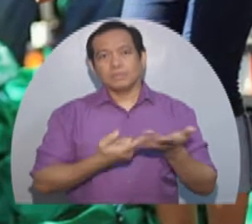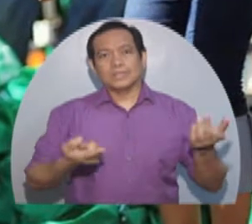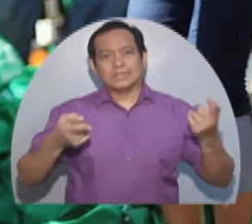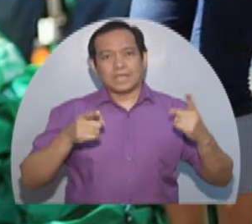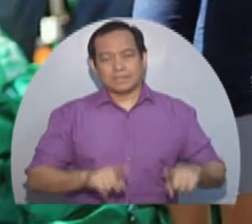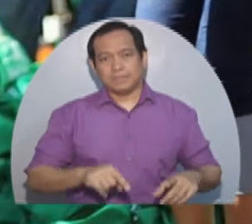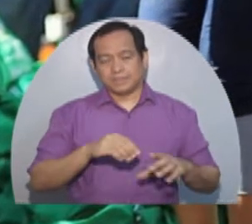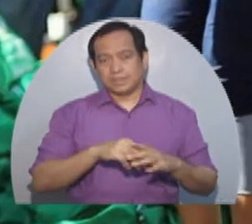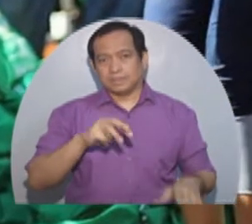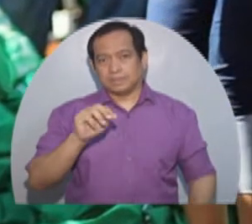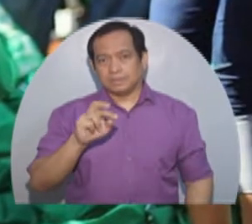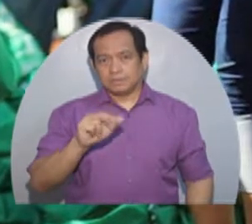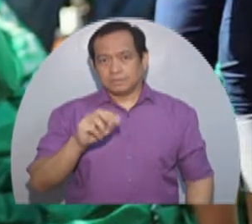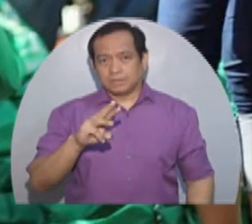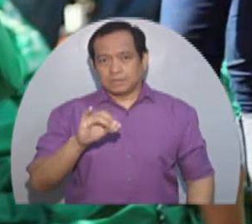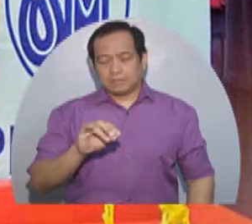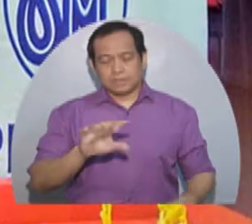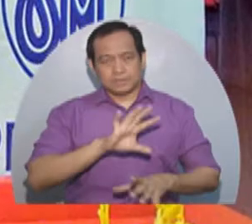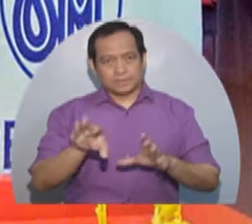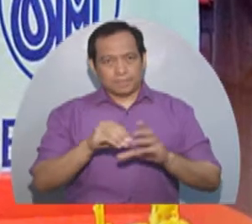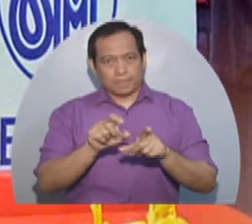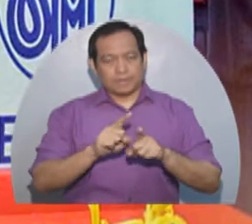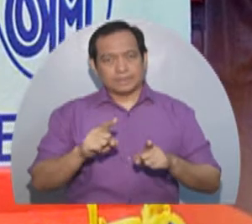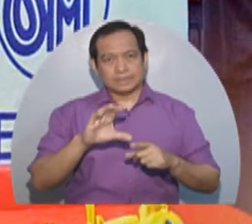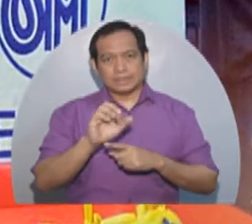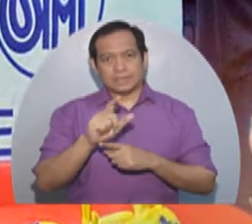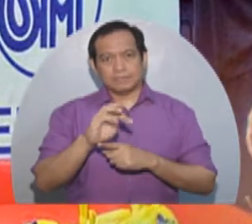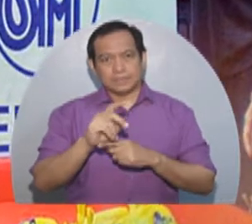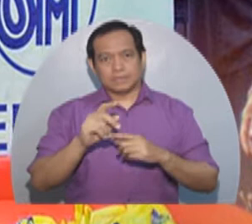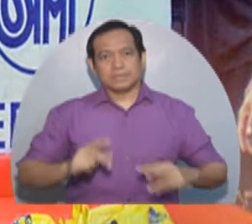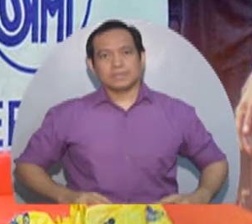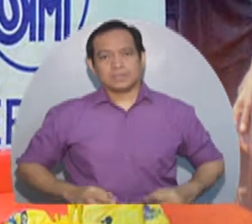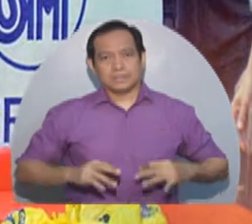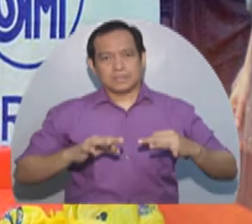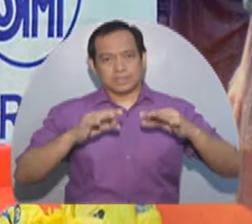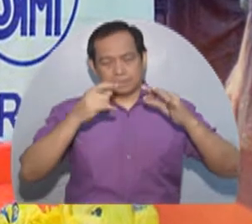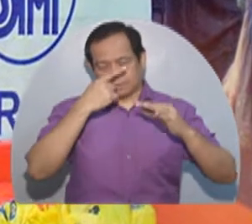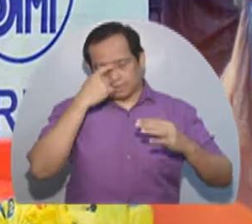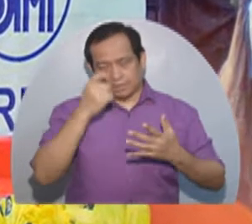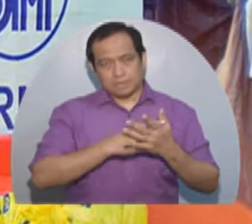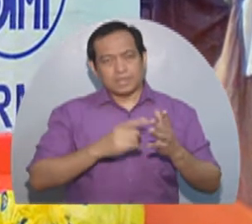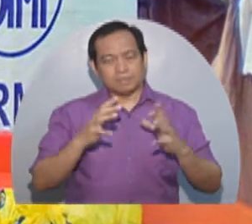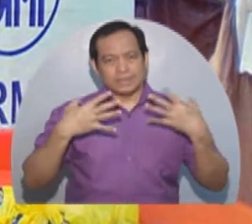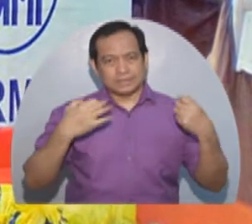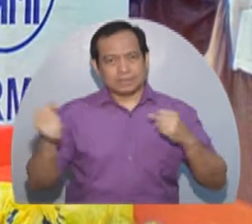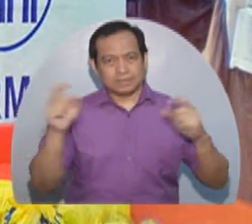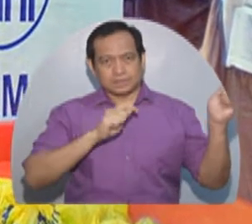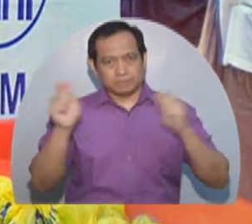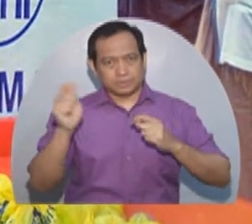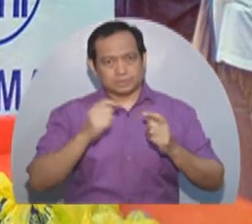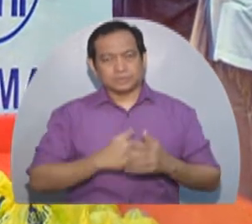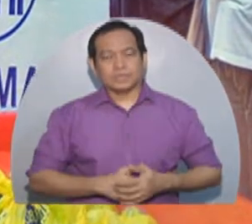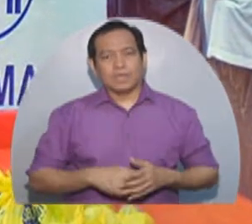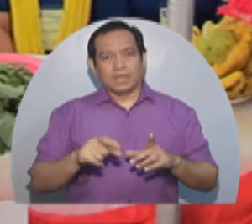katulad ng nangyari sa Marawi. Kasama na rin ang mga kalamidad tulad ng mataas na pagbaha bunsod ng malalakas